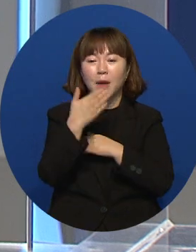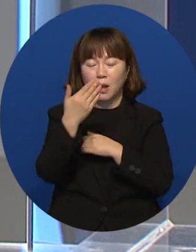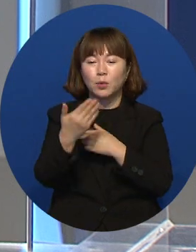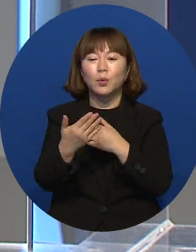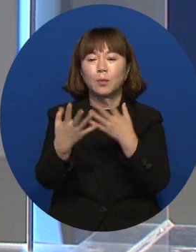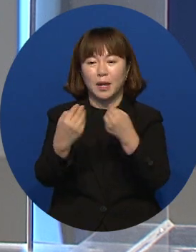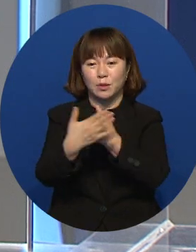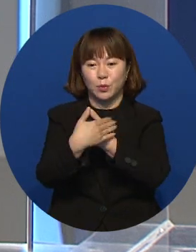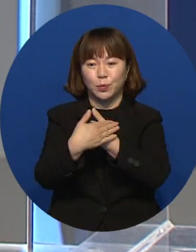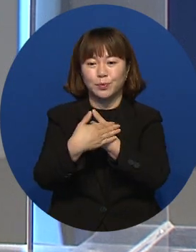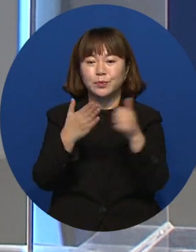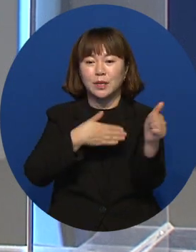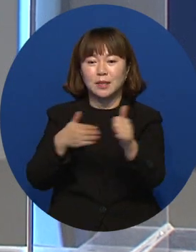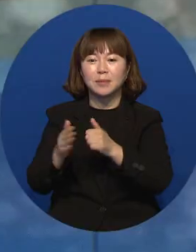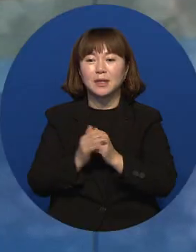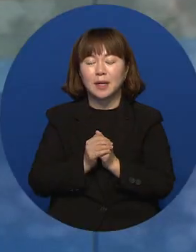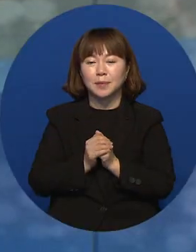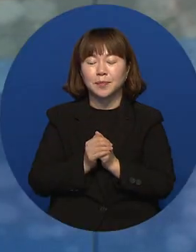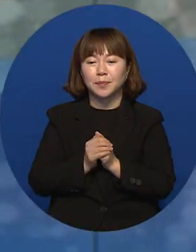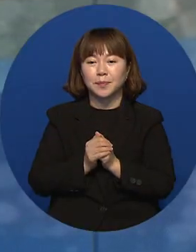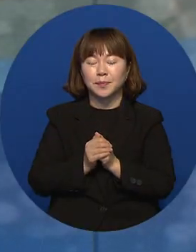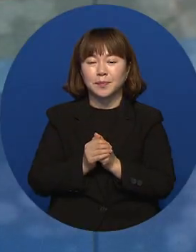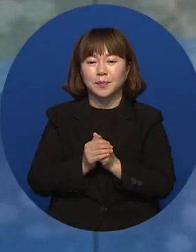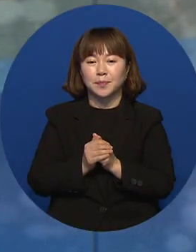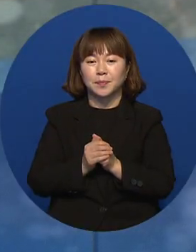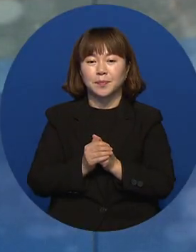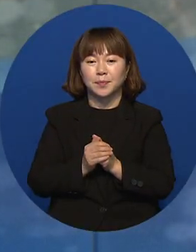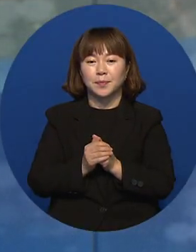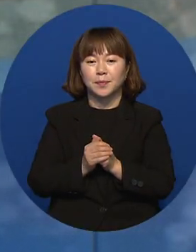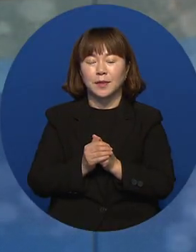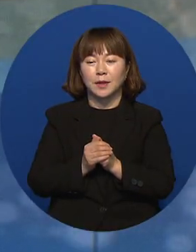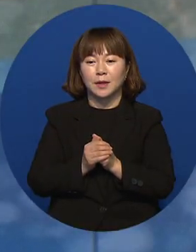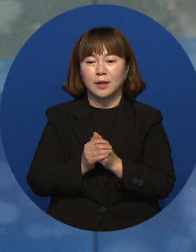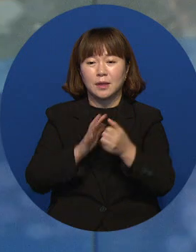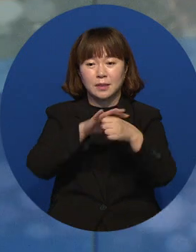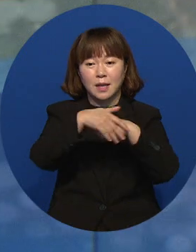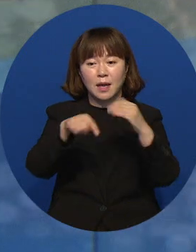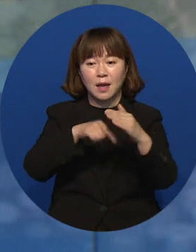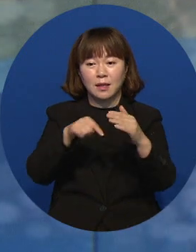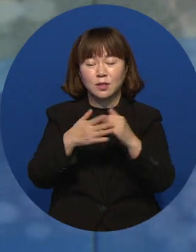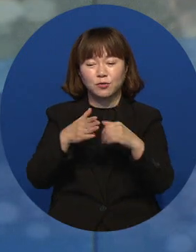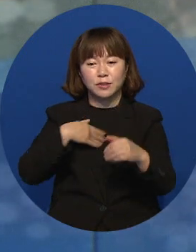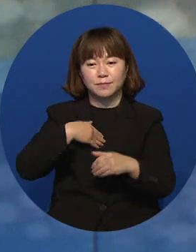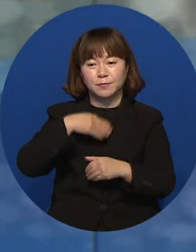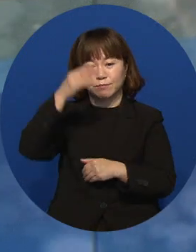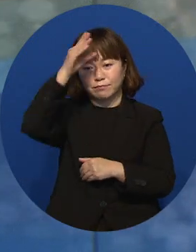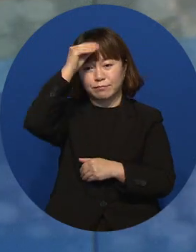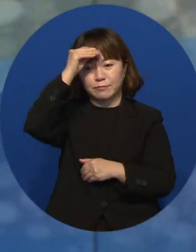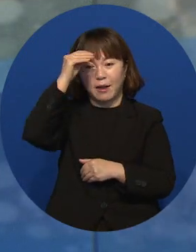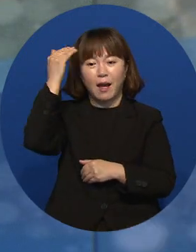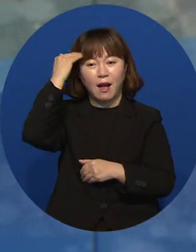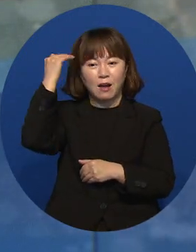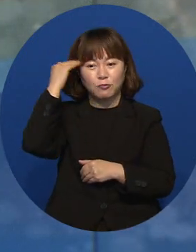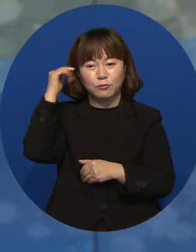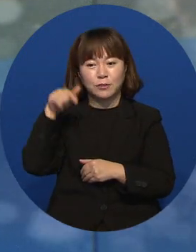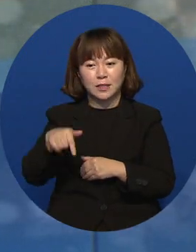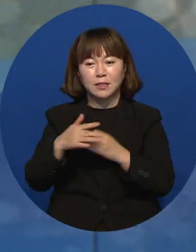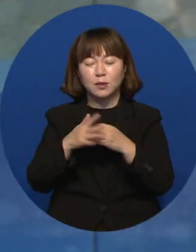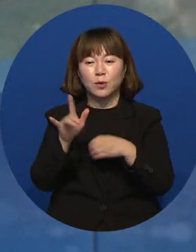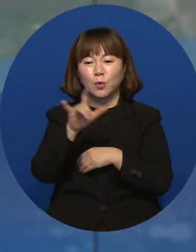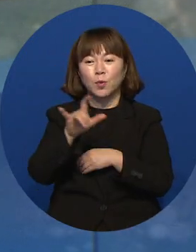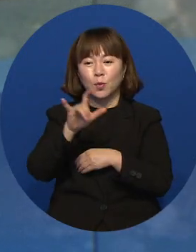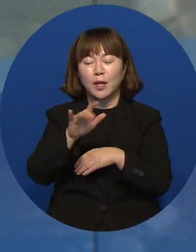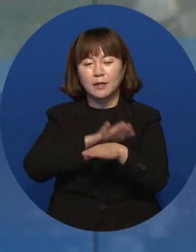바랍니다 예 오늘 세 번의 기아 말씀 잘 들었습니다 그래도 전 세계적으로 모범적으로 크리 아가 코로나 를 잘 이겨내